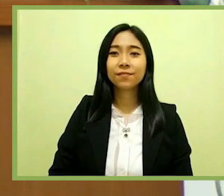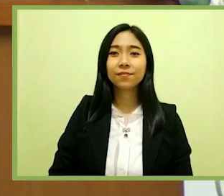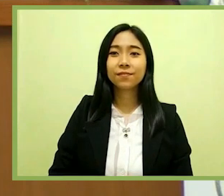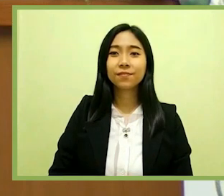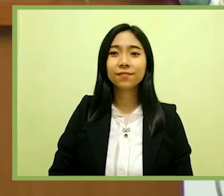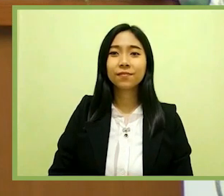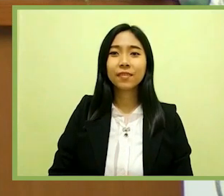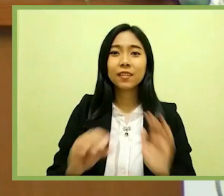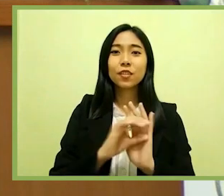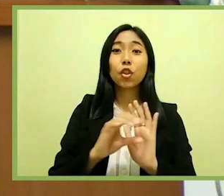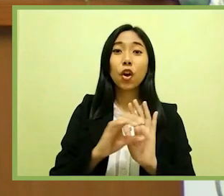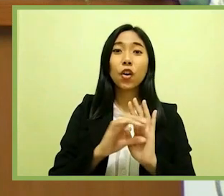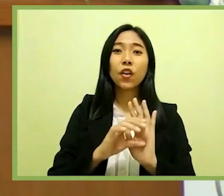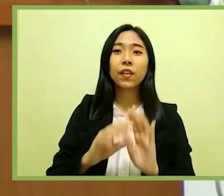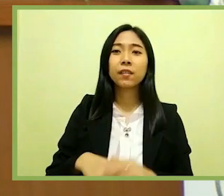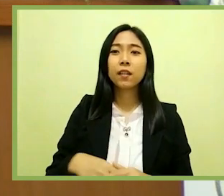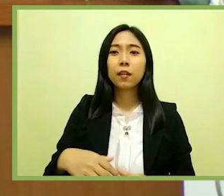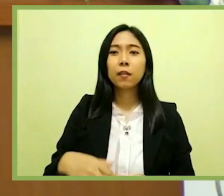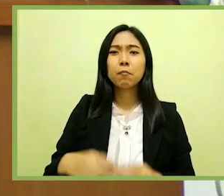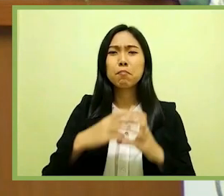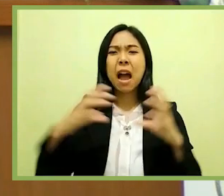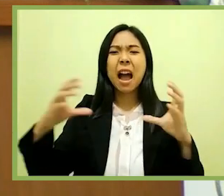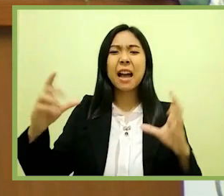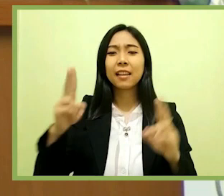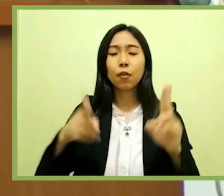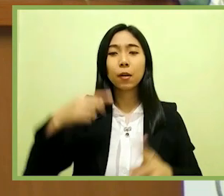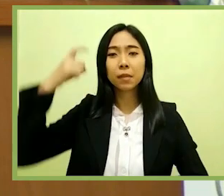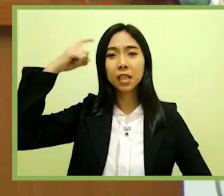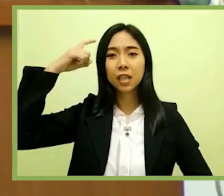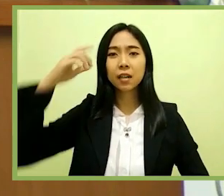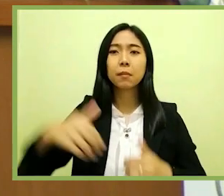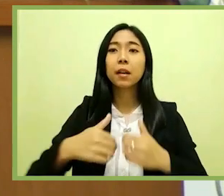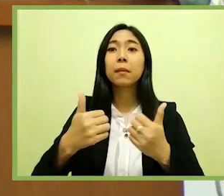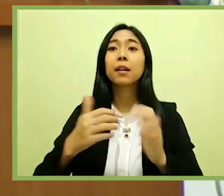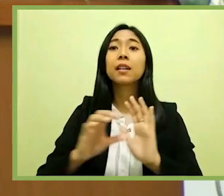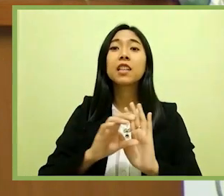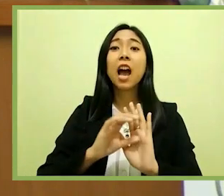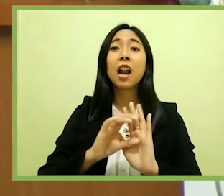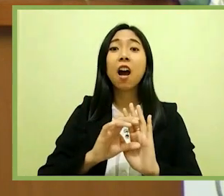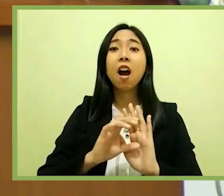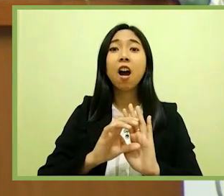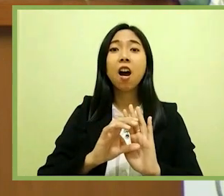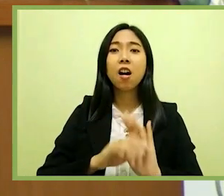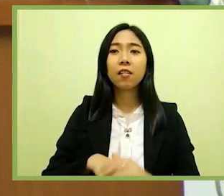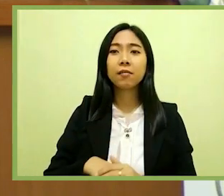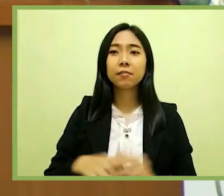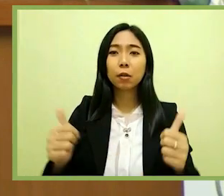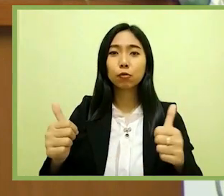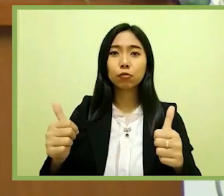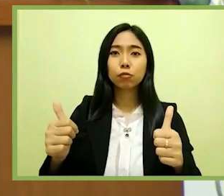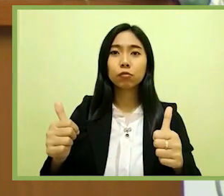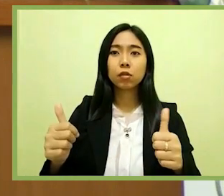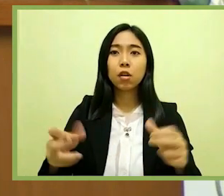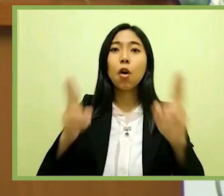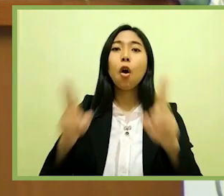Dalam hidup sehari-hari, saudara, banyak orang berpikir, gimana ya cara yang efektif supaya